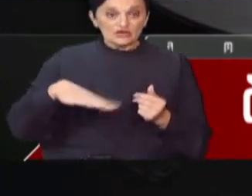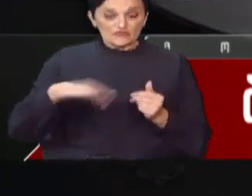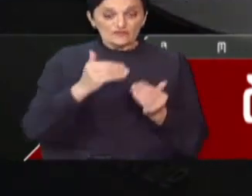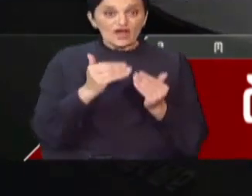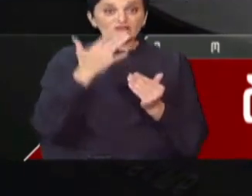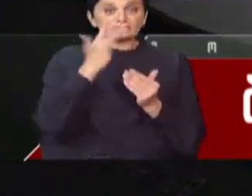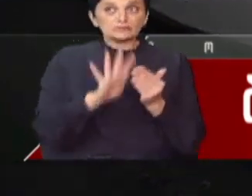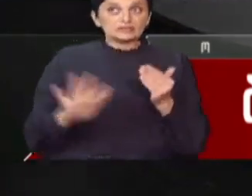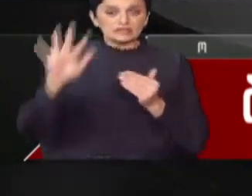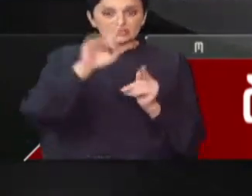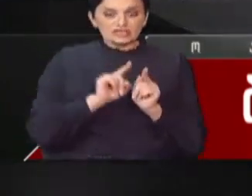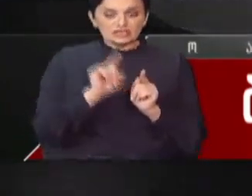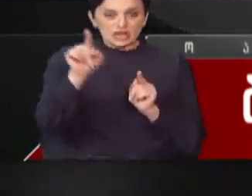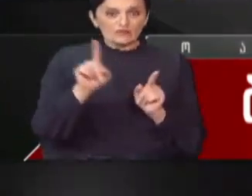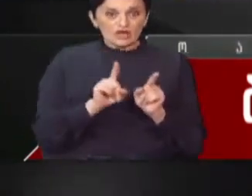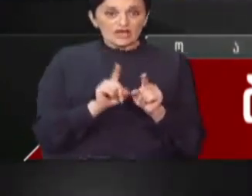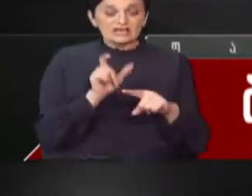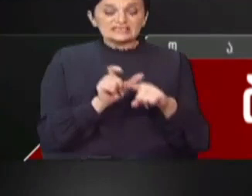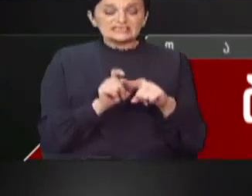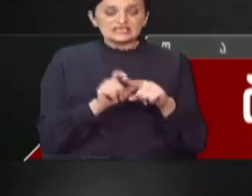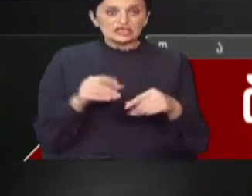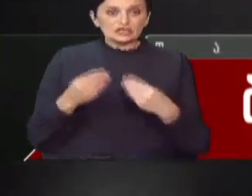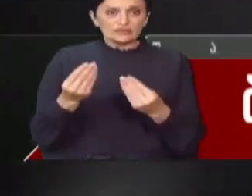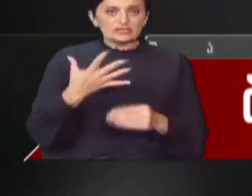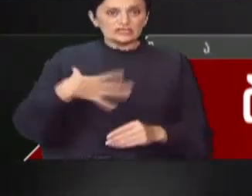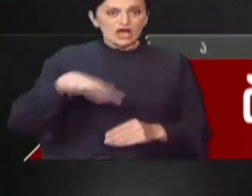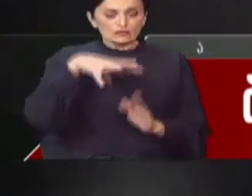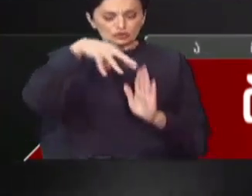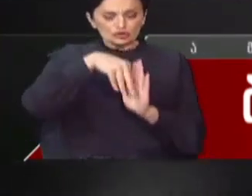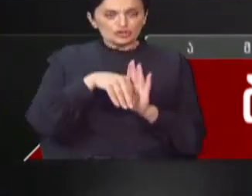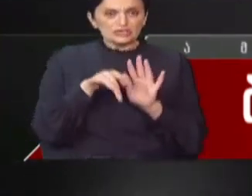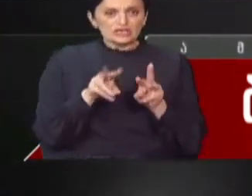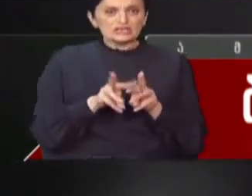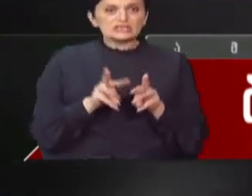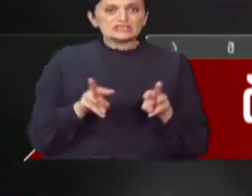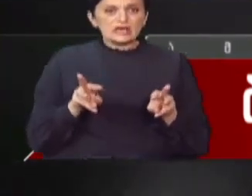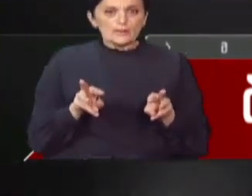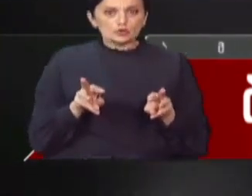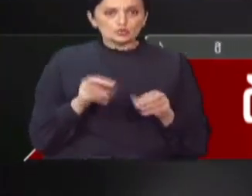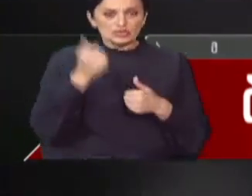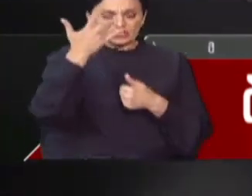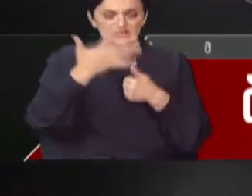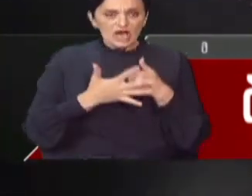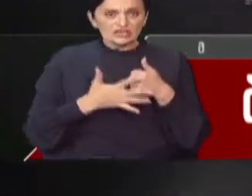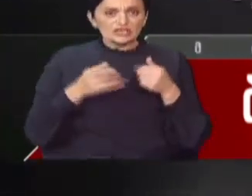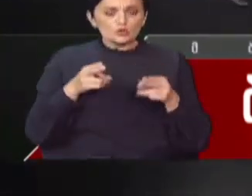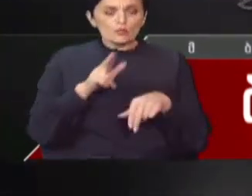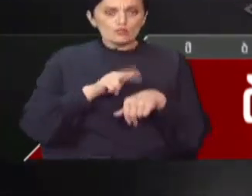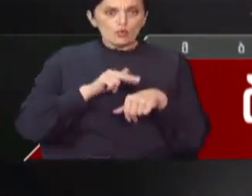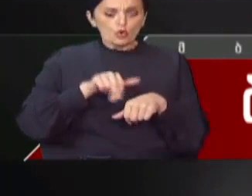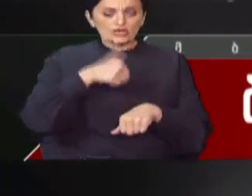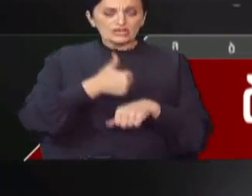ფარგლებს გარეთ. Ახლა სიტყვას გადავცემ საქართველოს შინაგან საქმეთა სამინისტროს ცენტრალური კრიმინალური